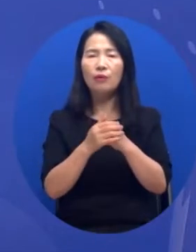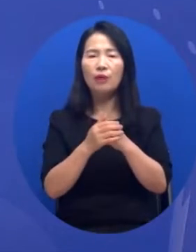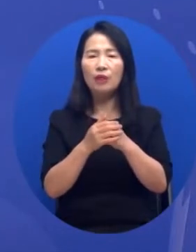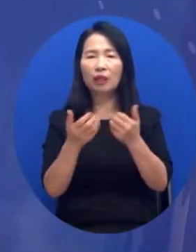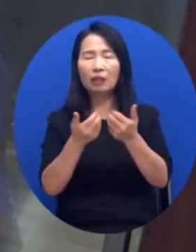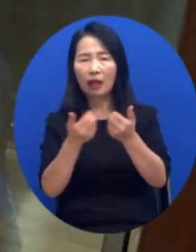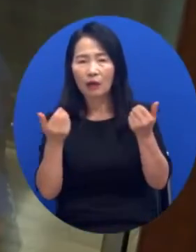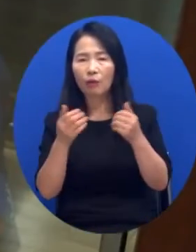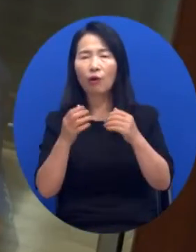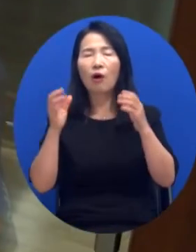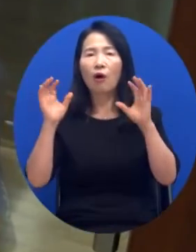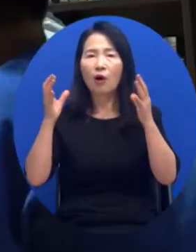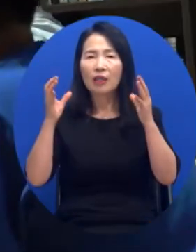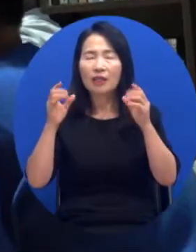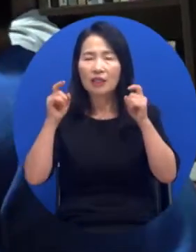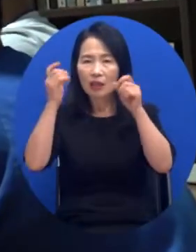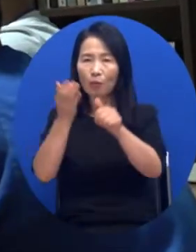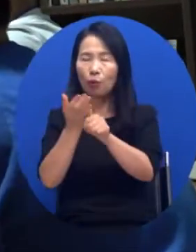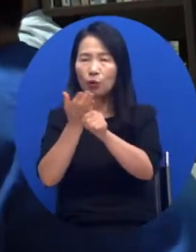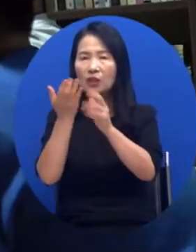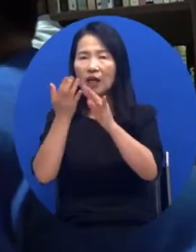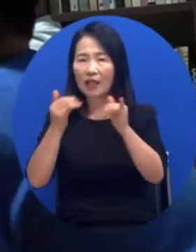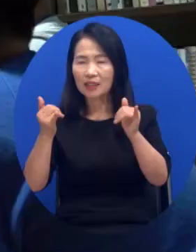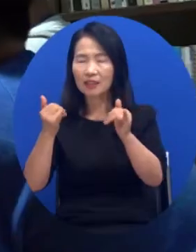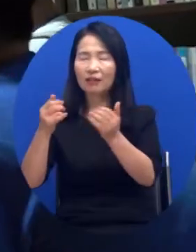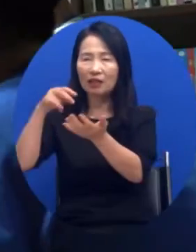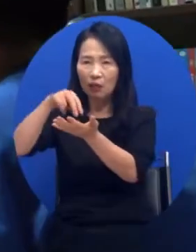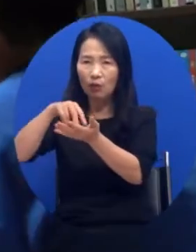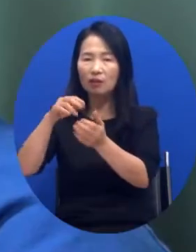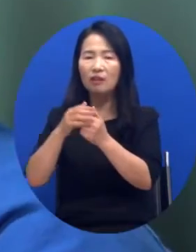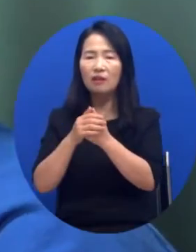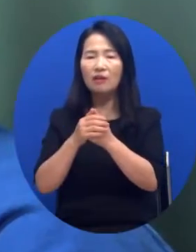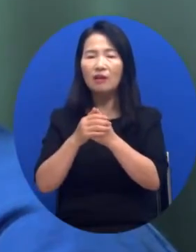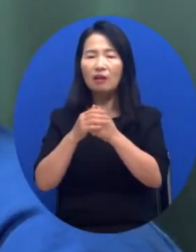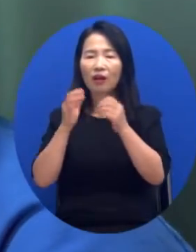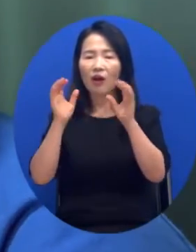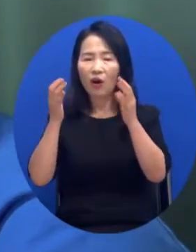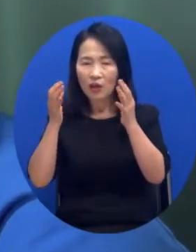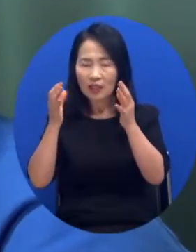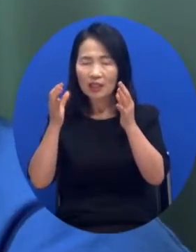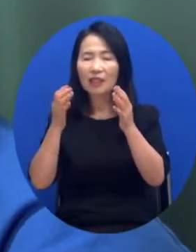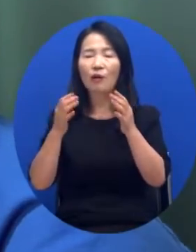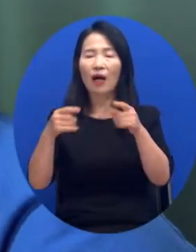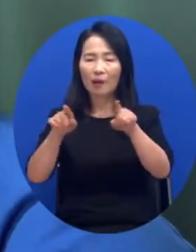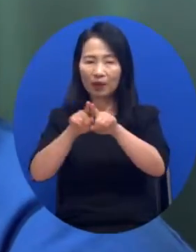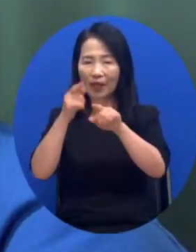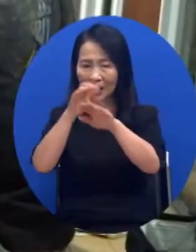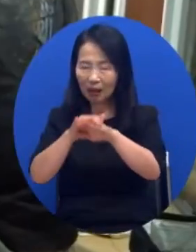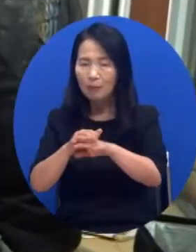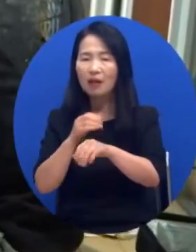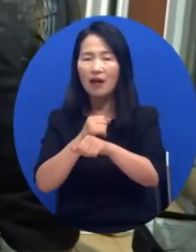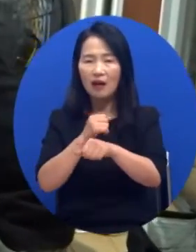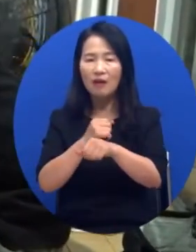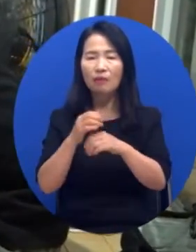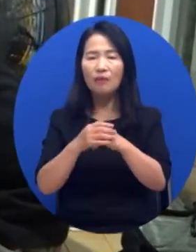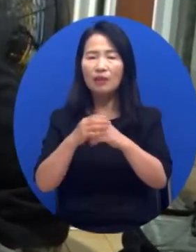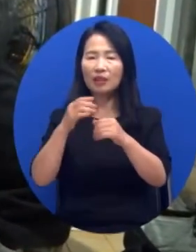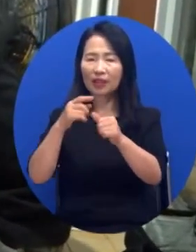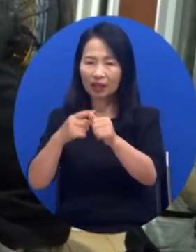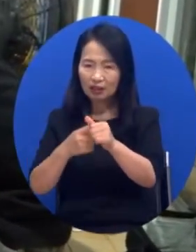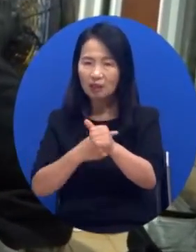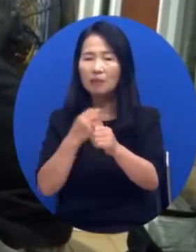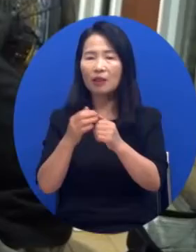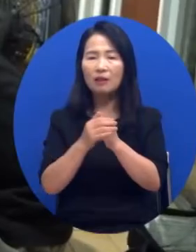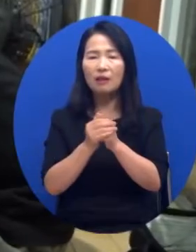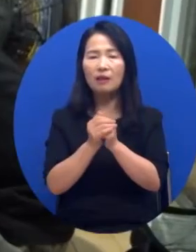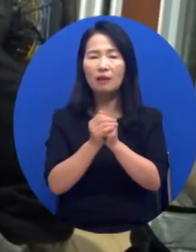옆방에 가서 어린이 목자들이 세워져서 거기서 또 그들이 또 어른들처럼 가정교회로 모입니다. 그래서 자연스럽게 보고 배우게 됐고요.